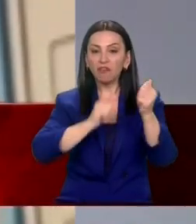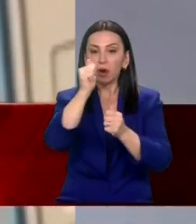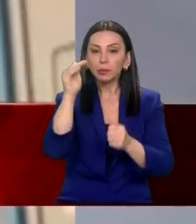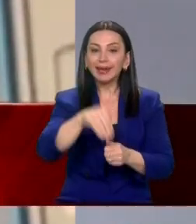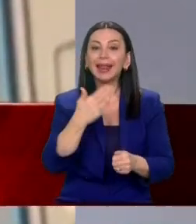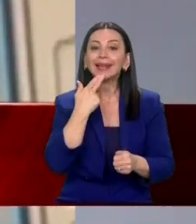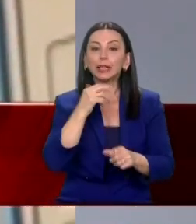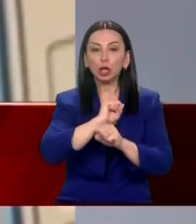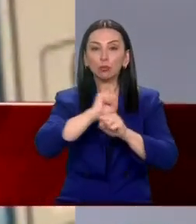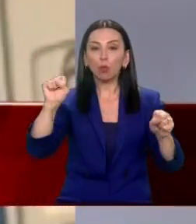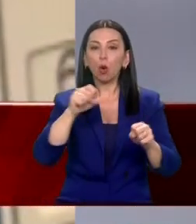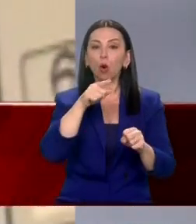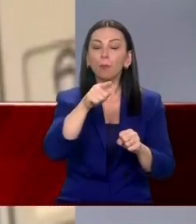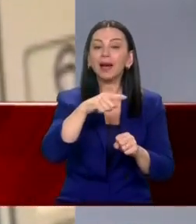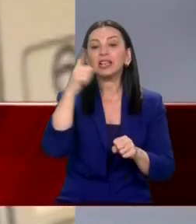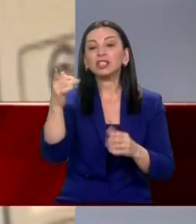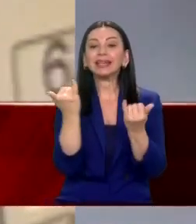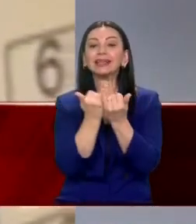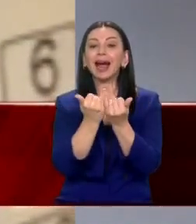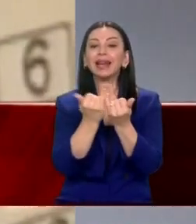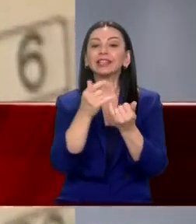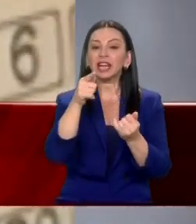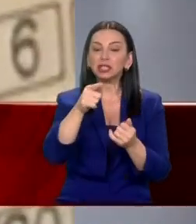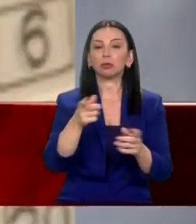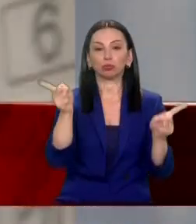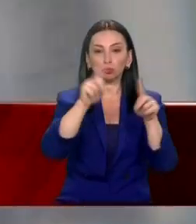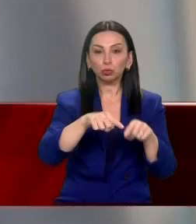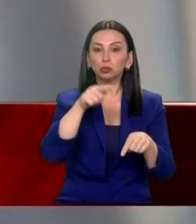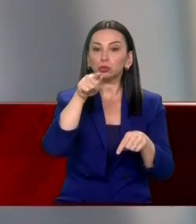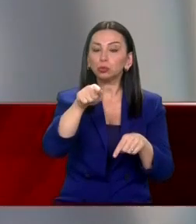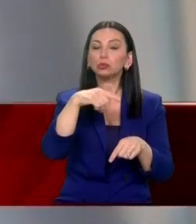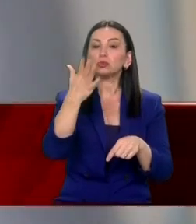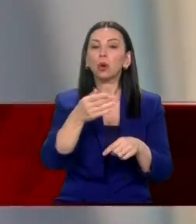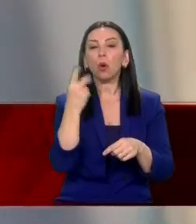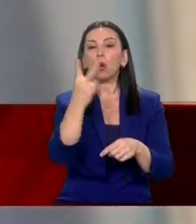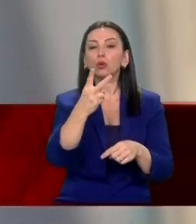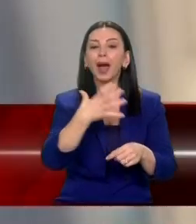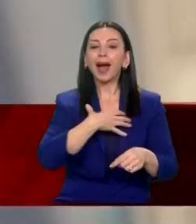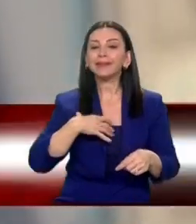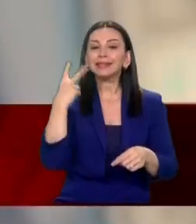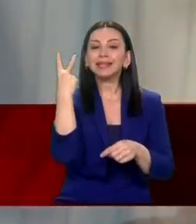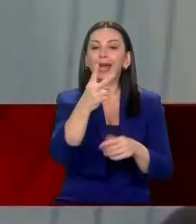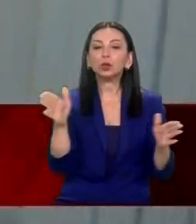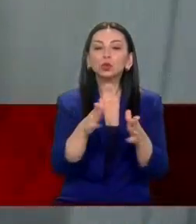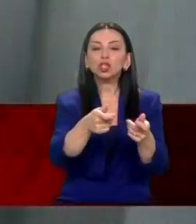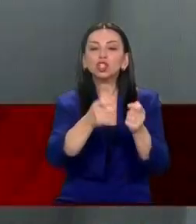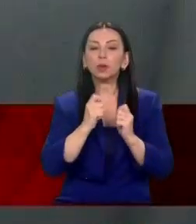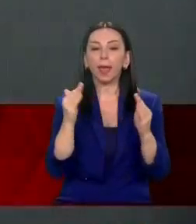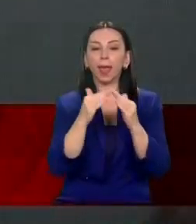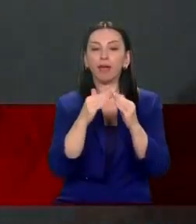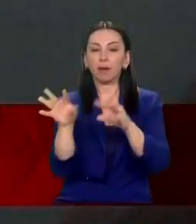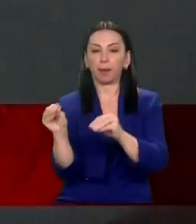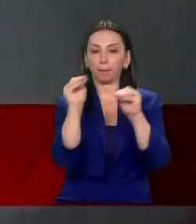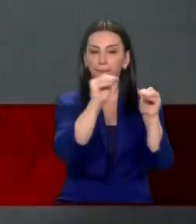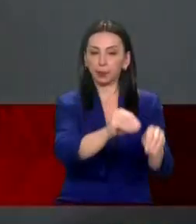kadın bombacı da Ammar'ın kardeşi Ahmet Carkas'la buluştu. Carkas onu annesine ait Küçükçekmece'deki şok evine götürdü. Saldırganı